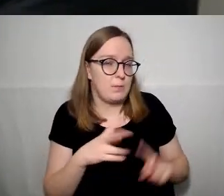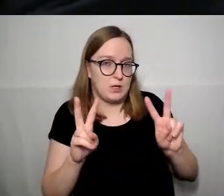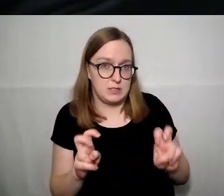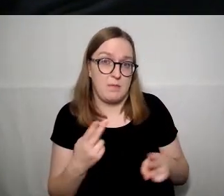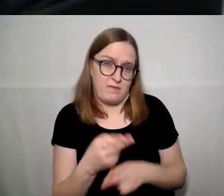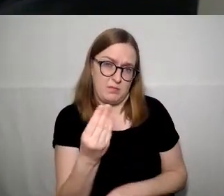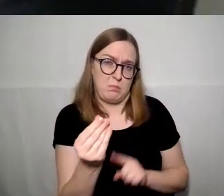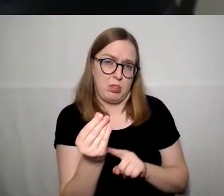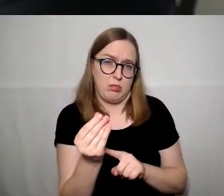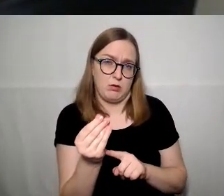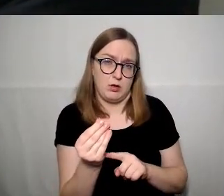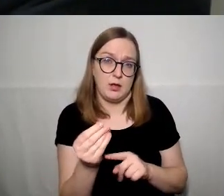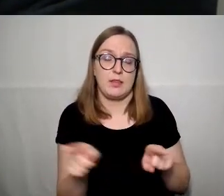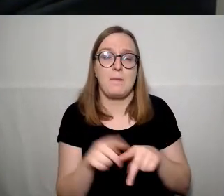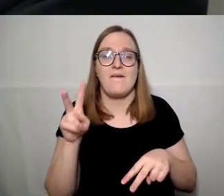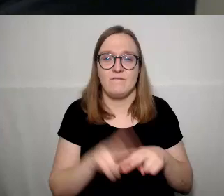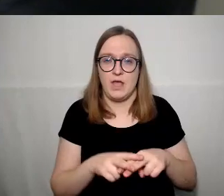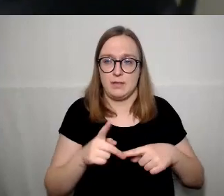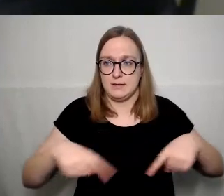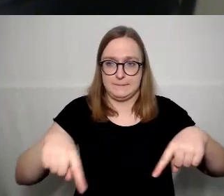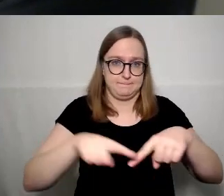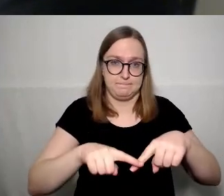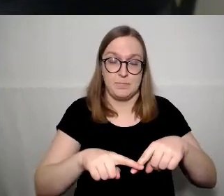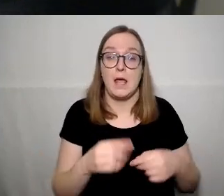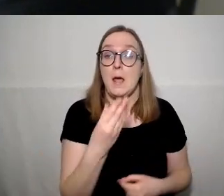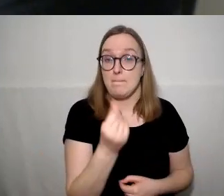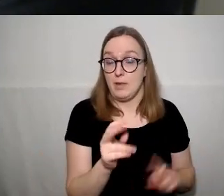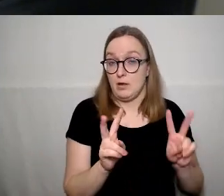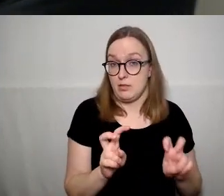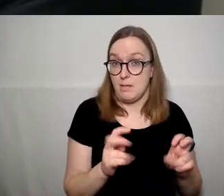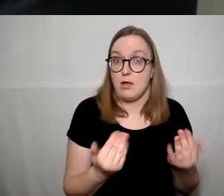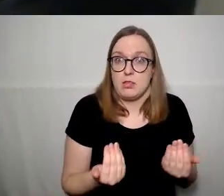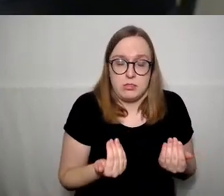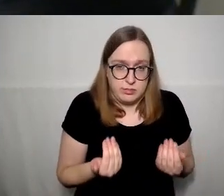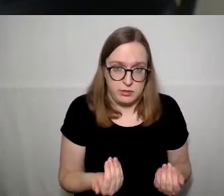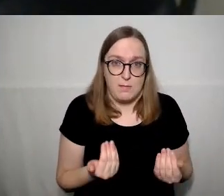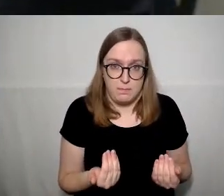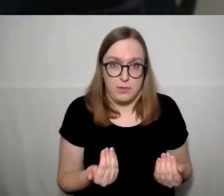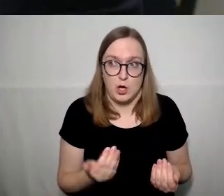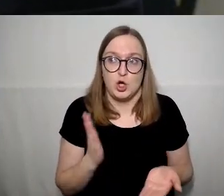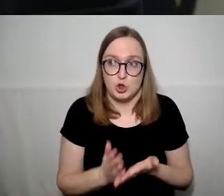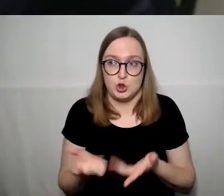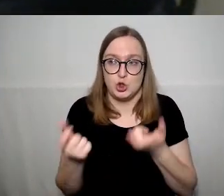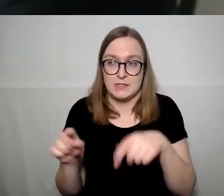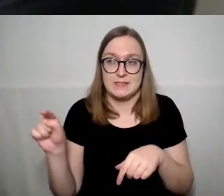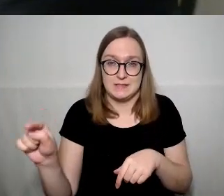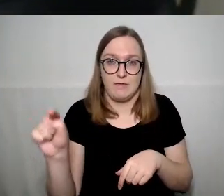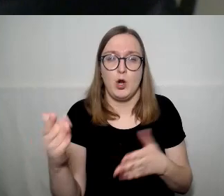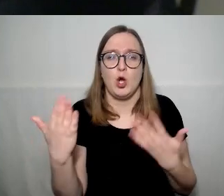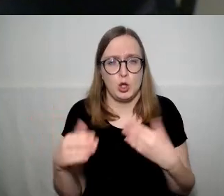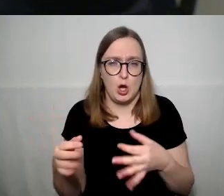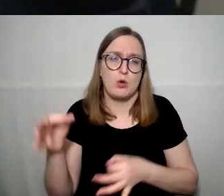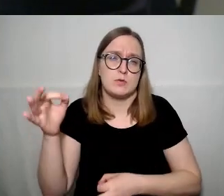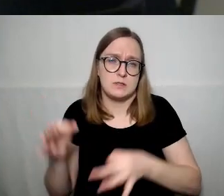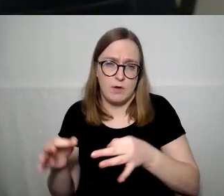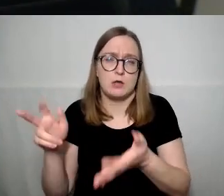piniginiai. Ir teritoriniai, tai piniginis klausimas kaip tik šiuo metu kai kuriuose savivaldybėse jau yra apsvarstytas ir